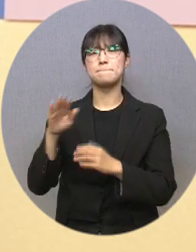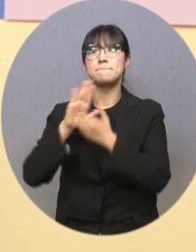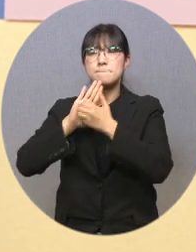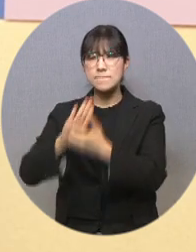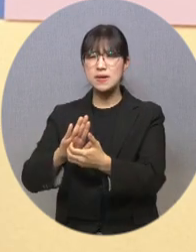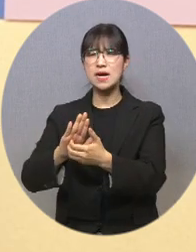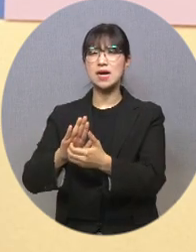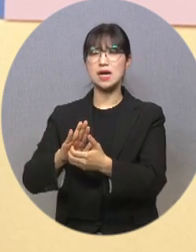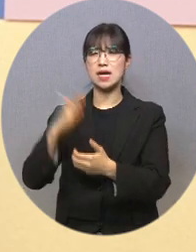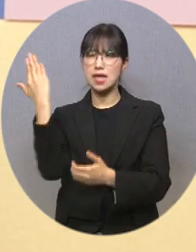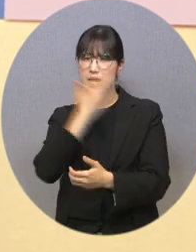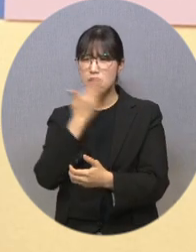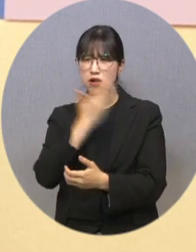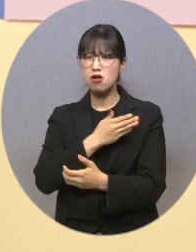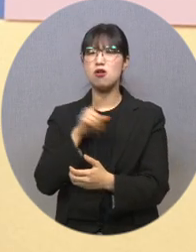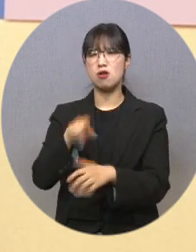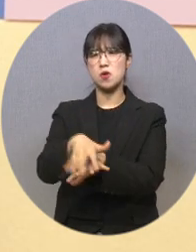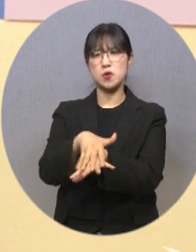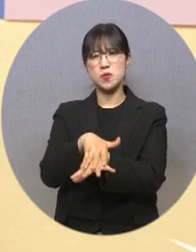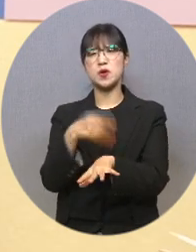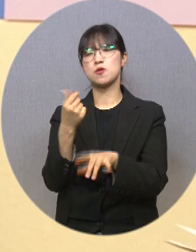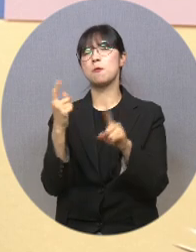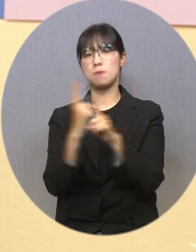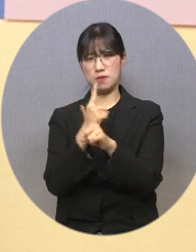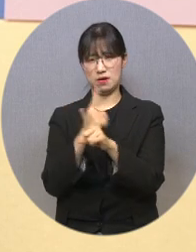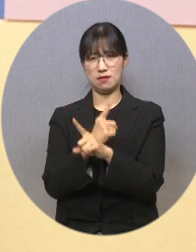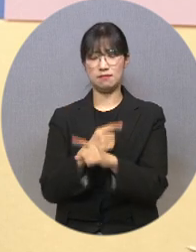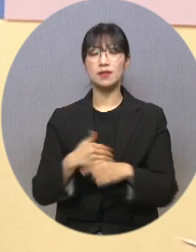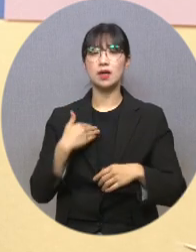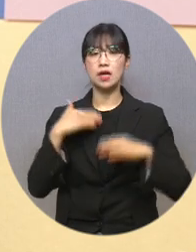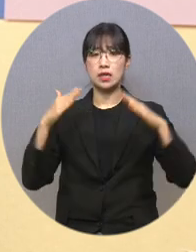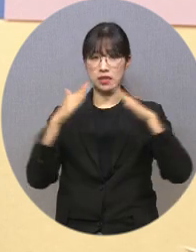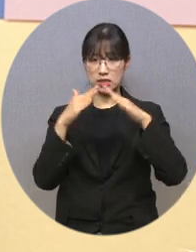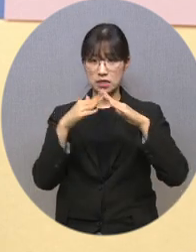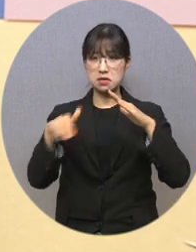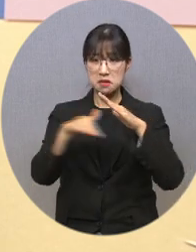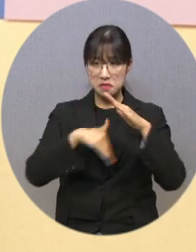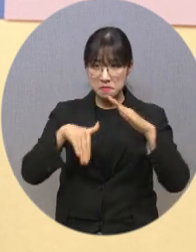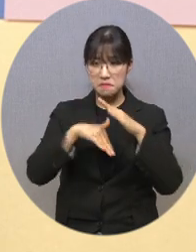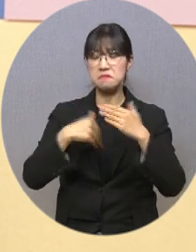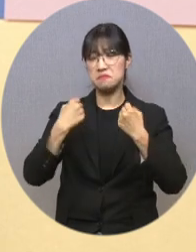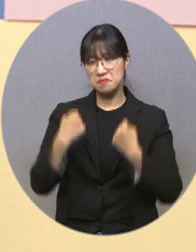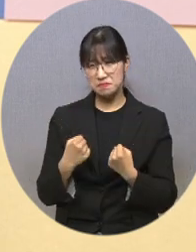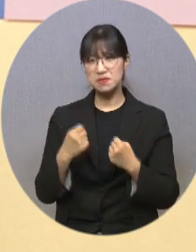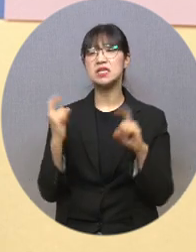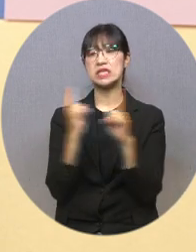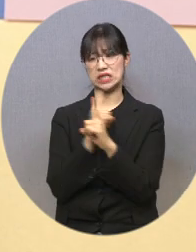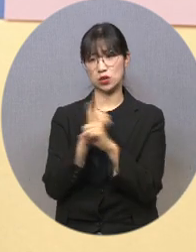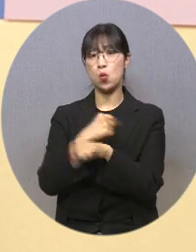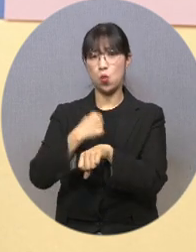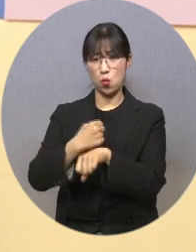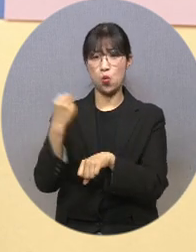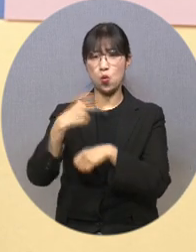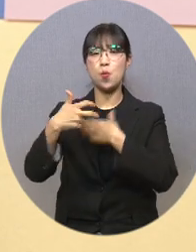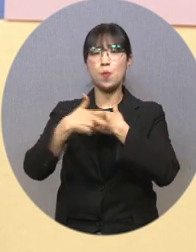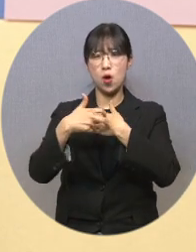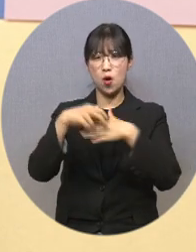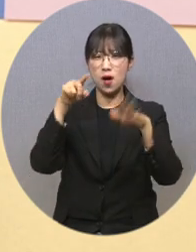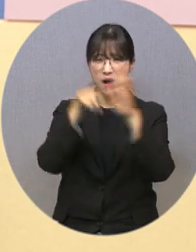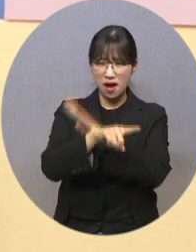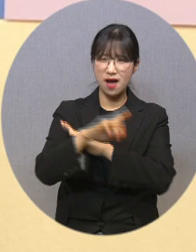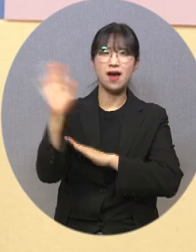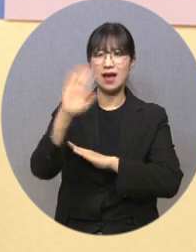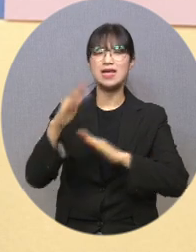때입니다. 그러니까는 재택 그 치료를 권장을 했었고 또 병원